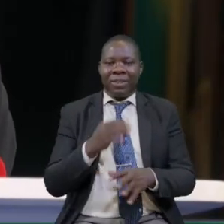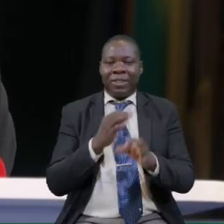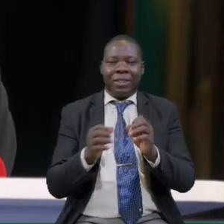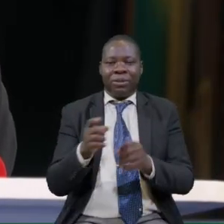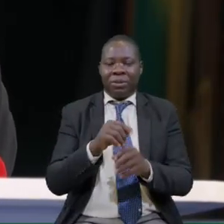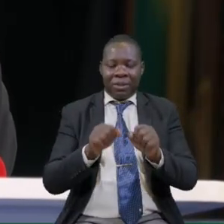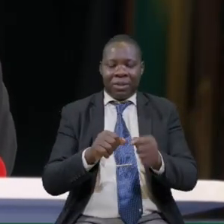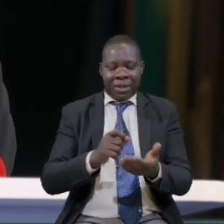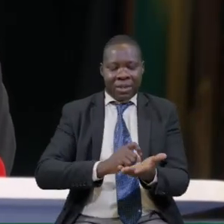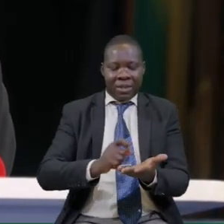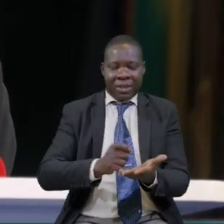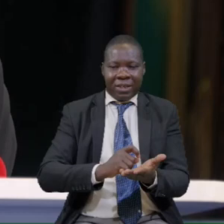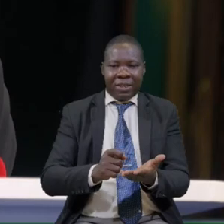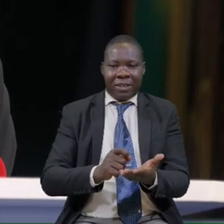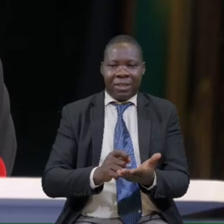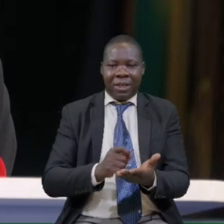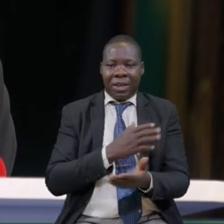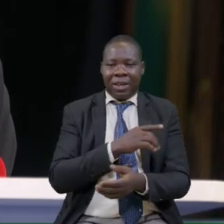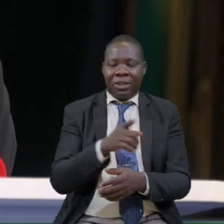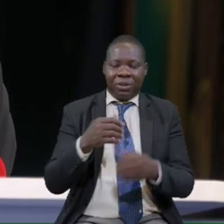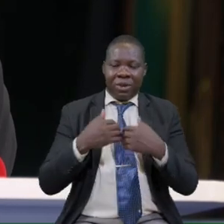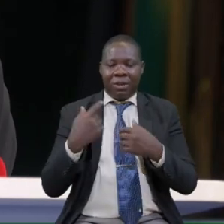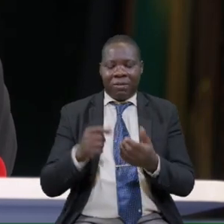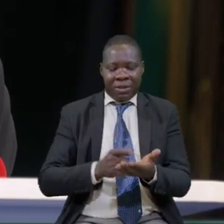Si vous pouvez écrire,